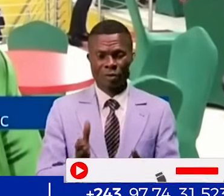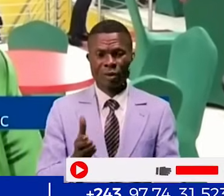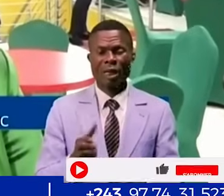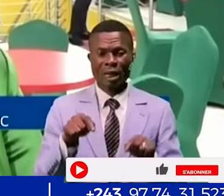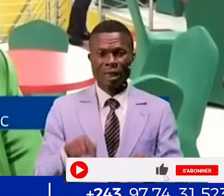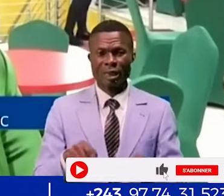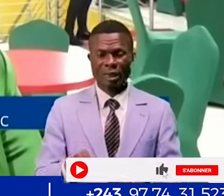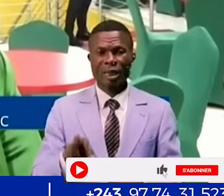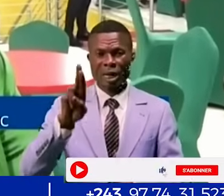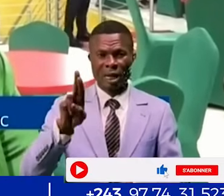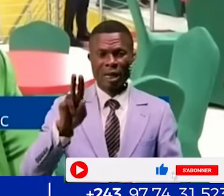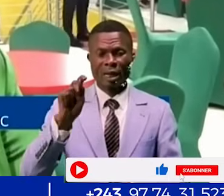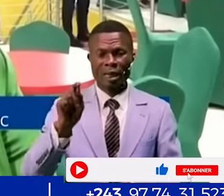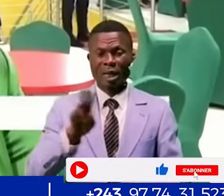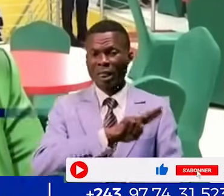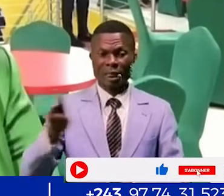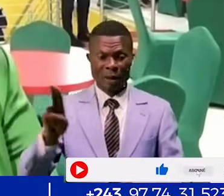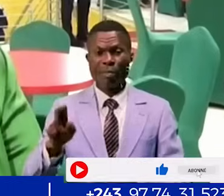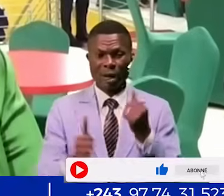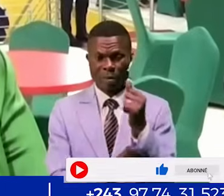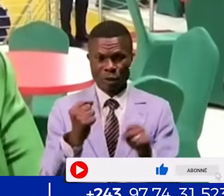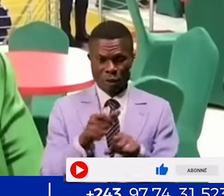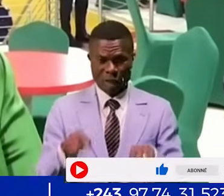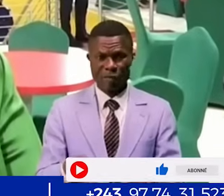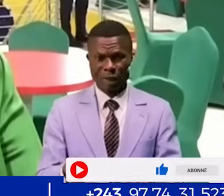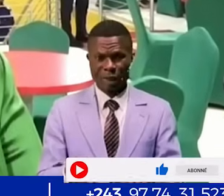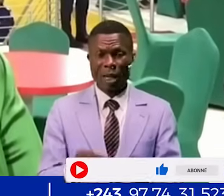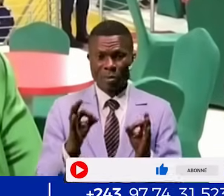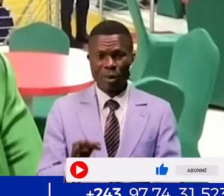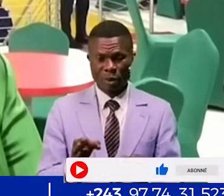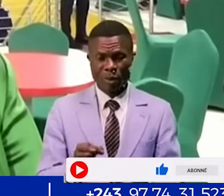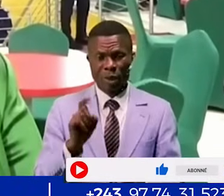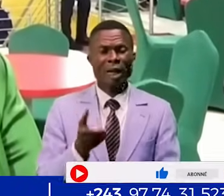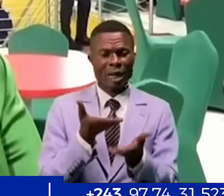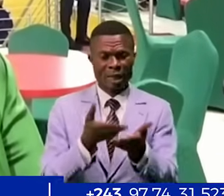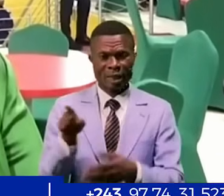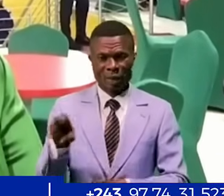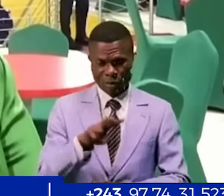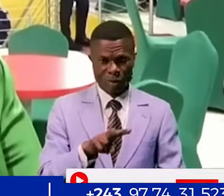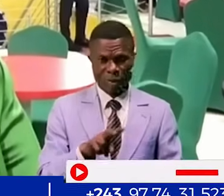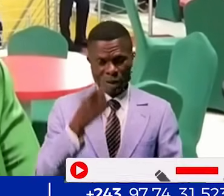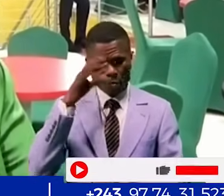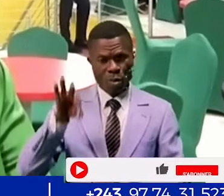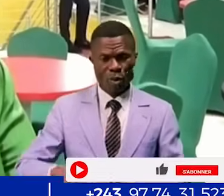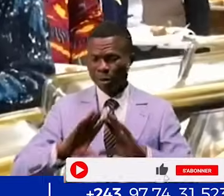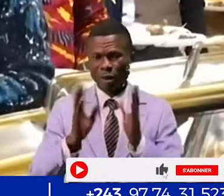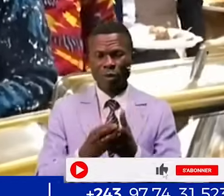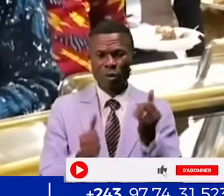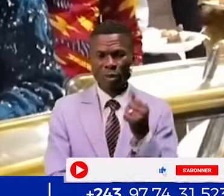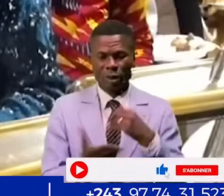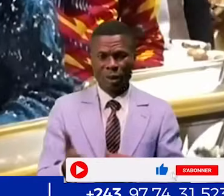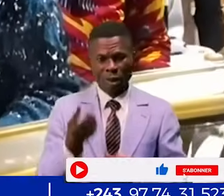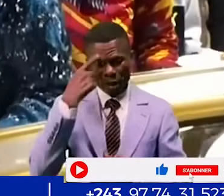qui sont à peu près à plus de 2000 personnes, personnels. Alors, je devais le faire pour le bien de tout le monde, au fait.